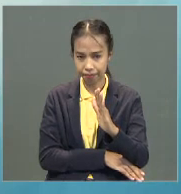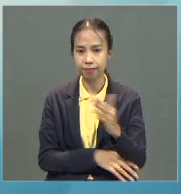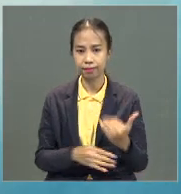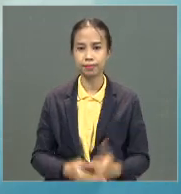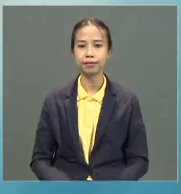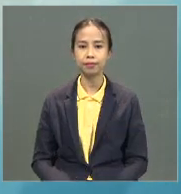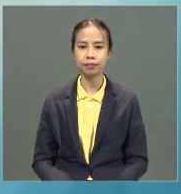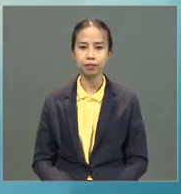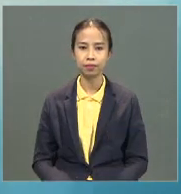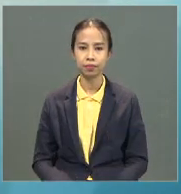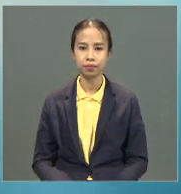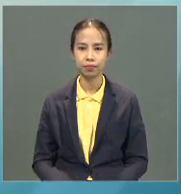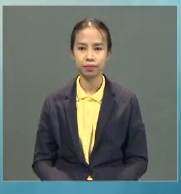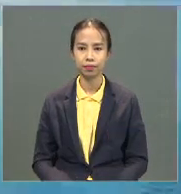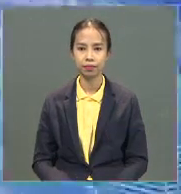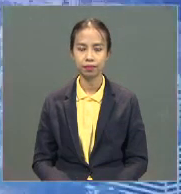ขึ้น